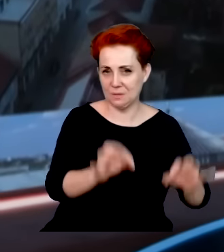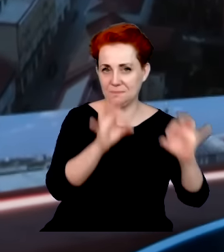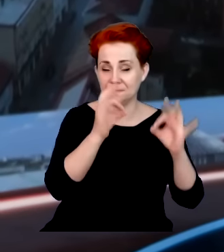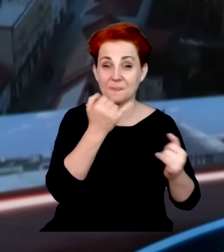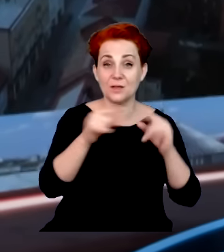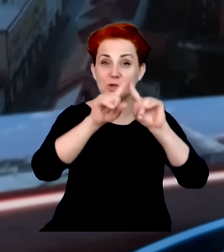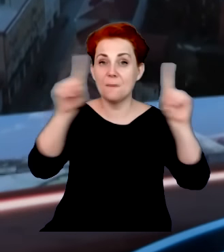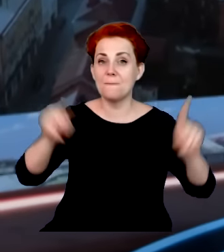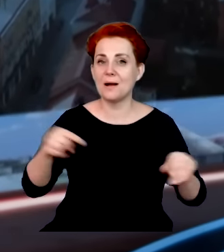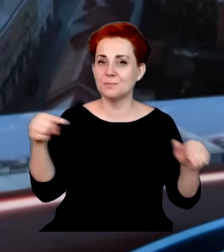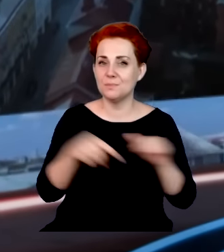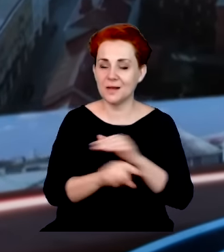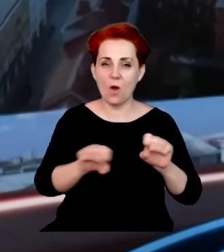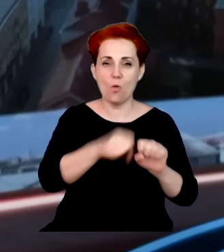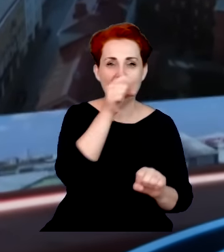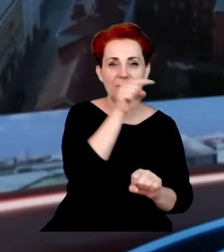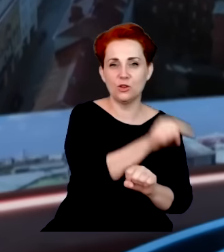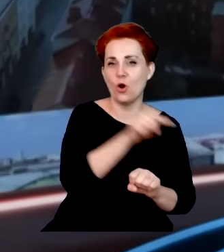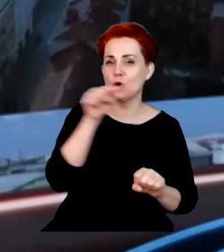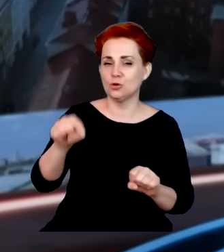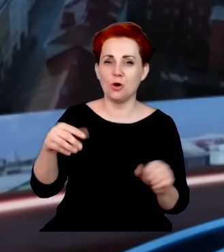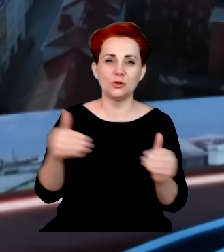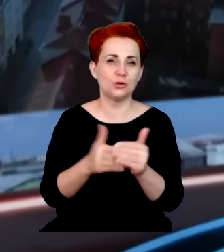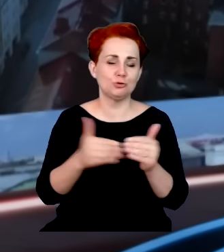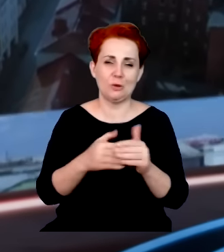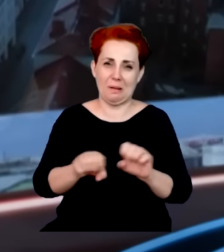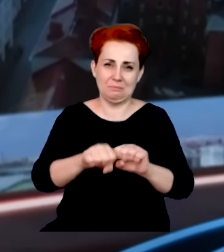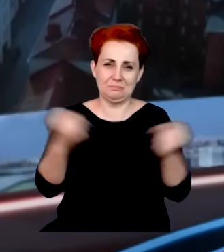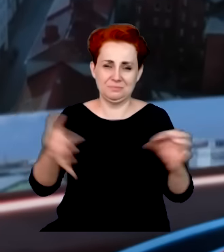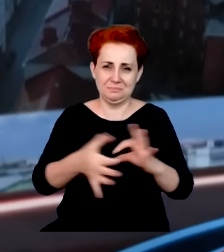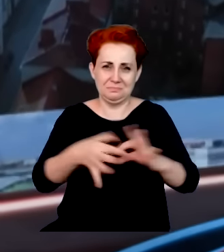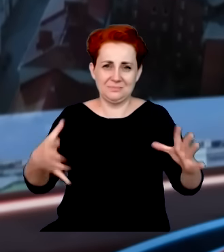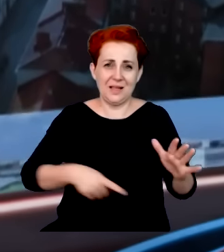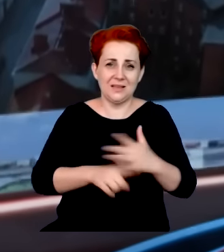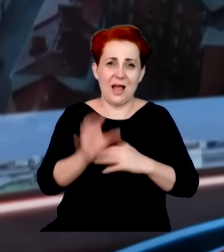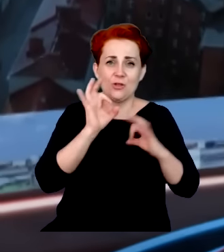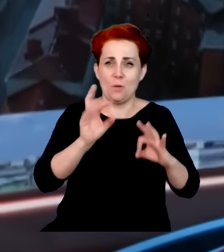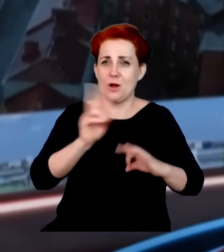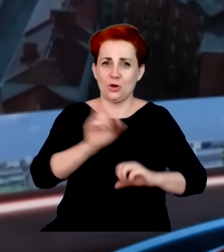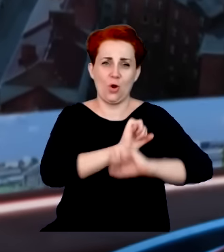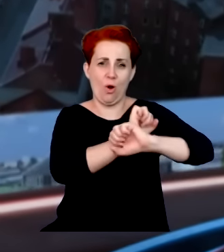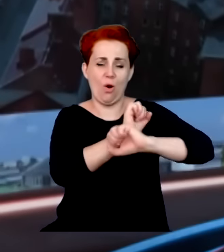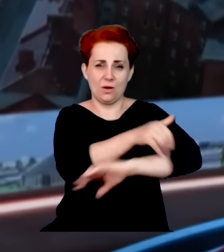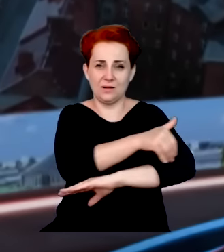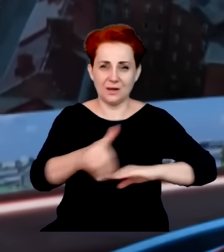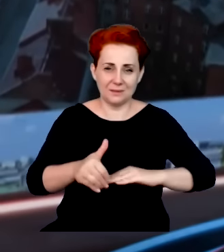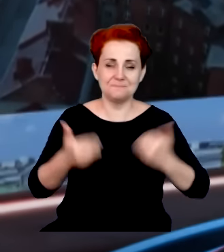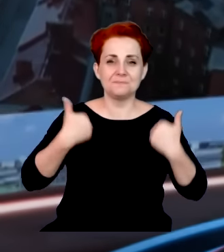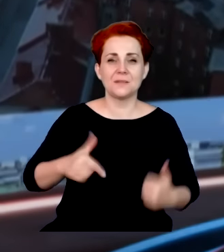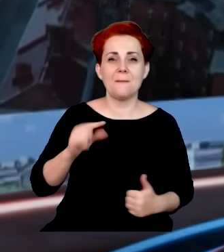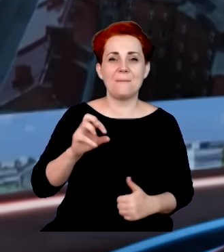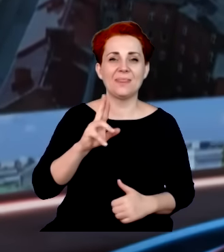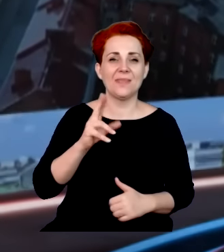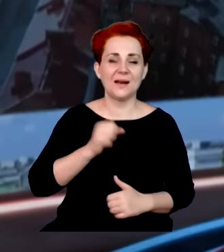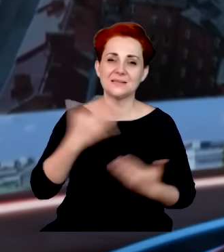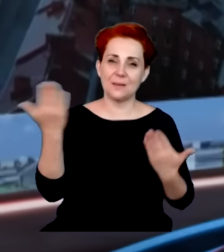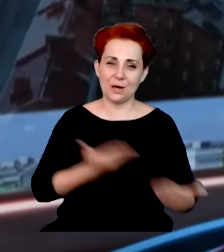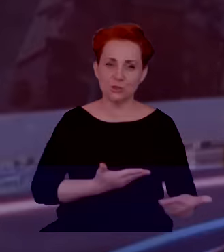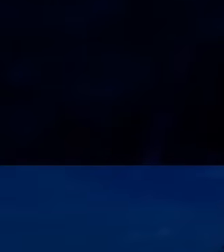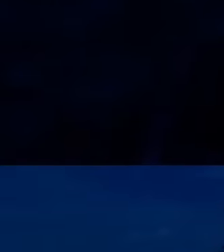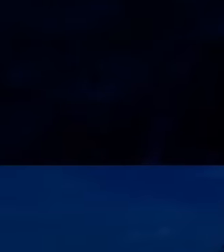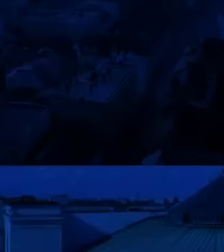narusza i jedną, i drugą, trzeba go po prostu zerwać. Dla dobra tych, których te granice chronią. Rafał Patyra, zapraszam na Ekspres Plus.